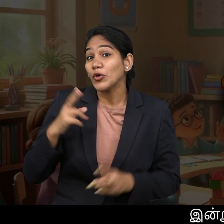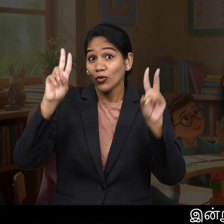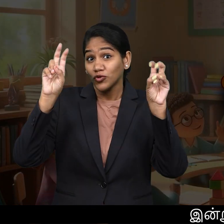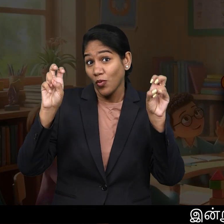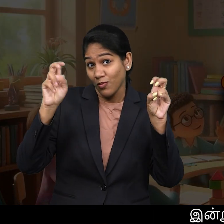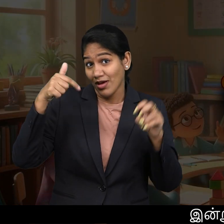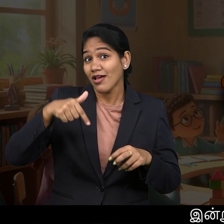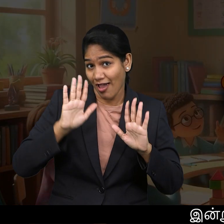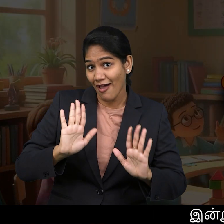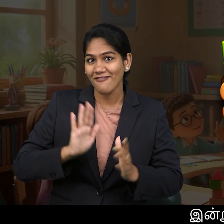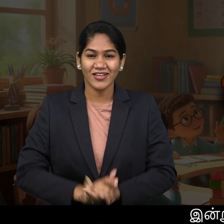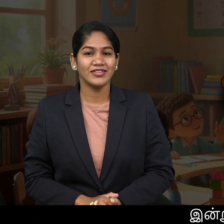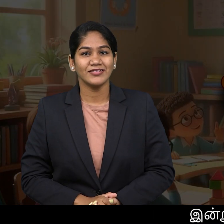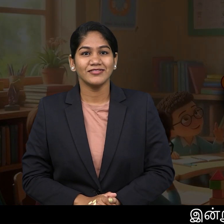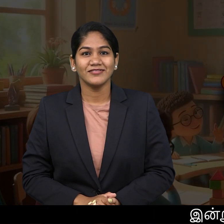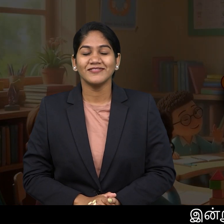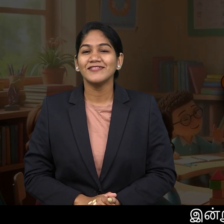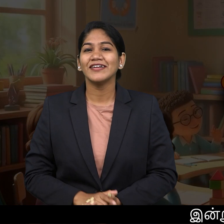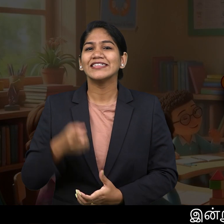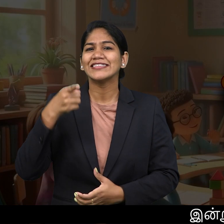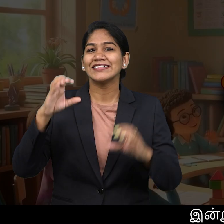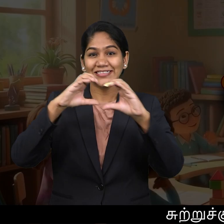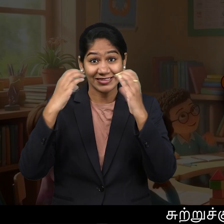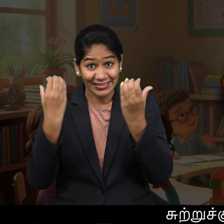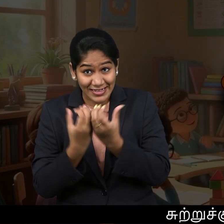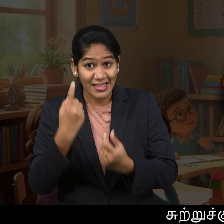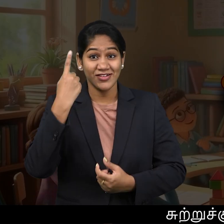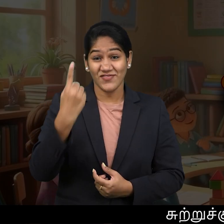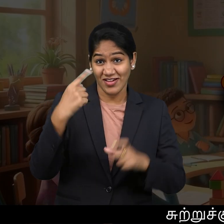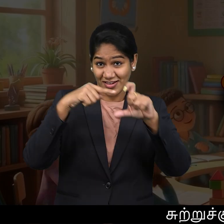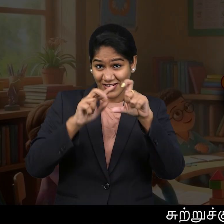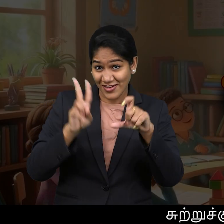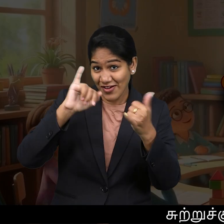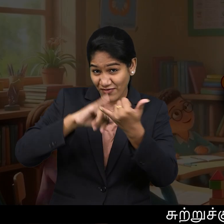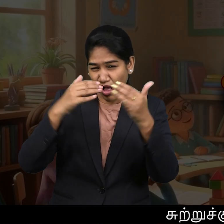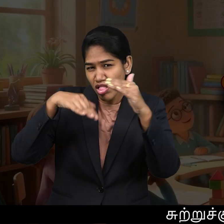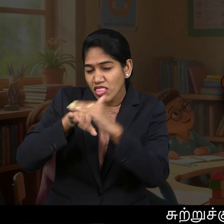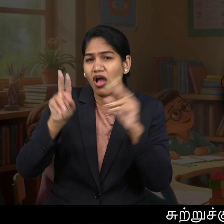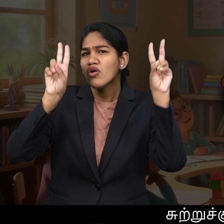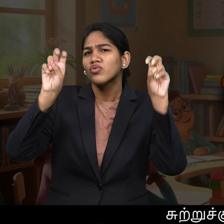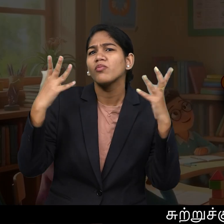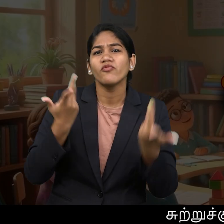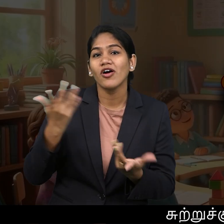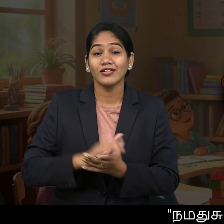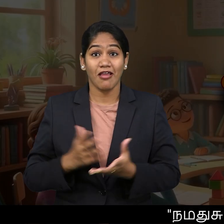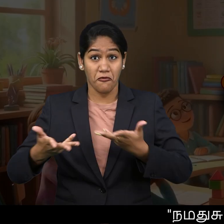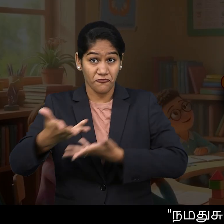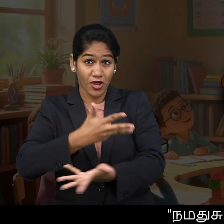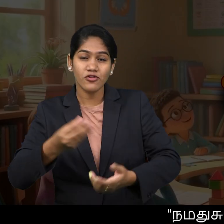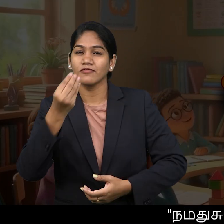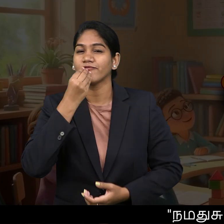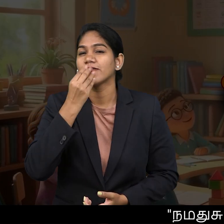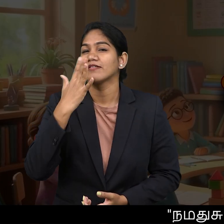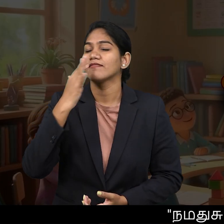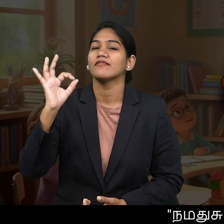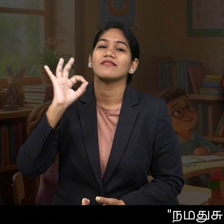வகுப்பு 1 சுற்றுச்சூழல் அறிவியலில் நமது சுவையான உணவு என்ற புதிய